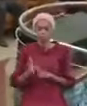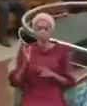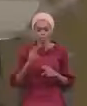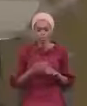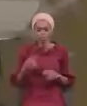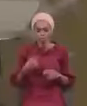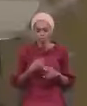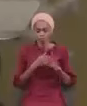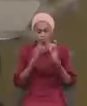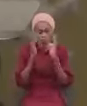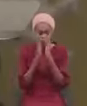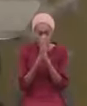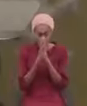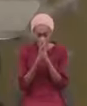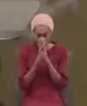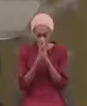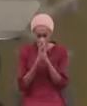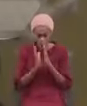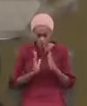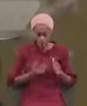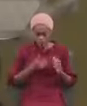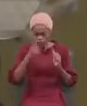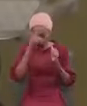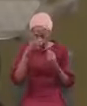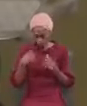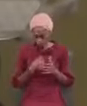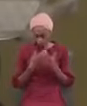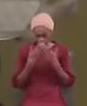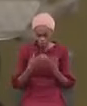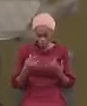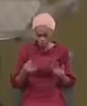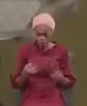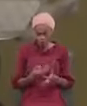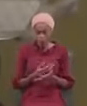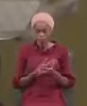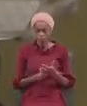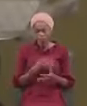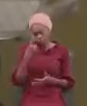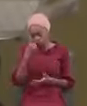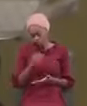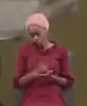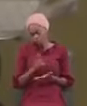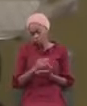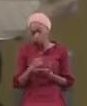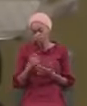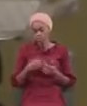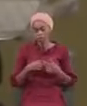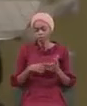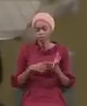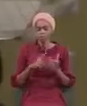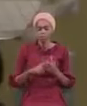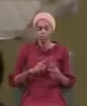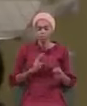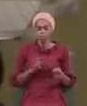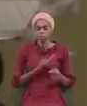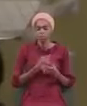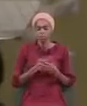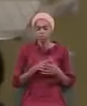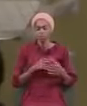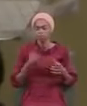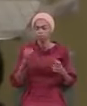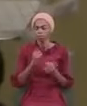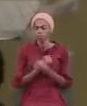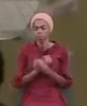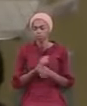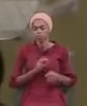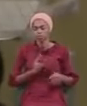notre P te remercions ce matin pour la vérité que tu viens de nous révéler tu nous as aimé tu ne veux